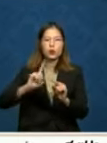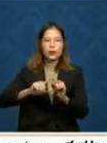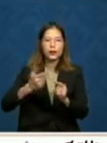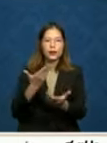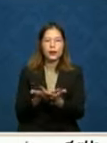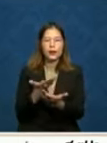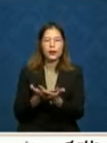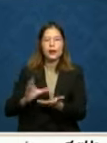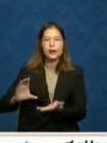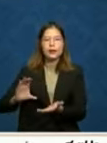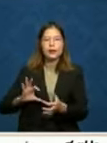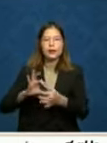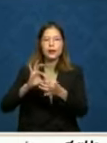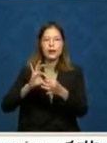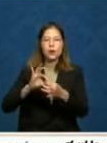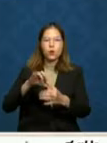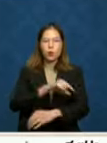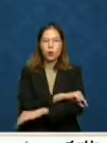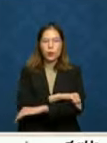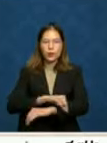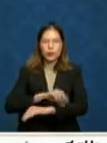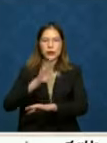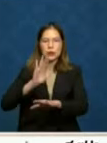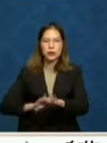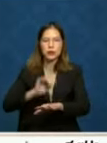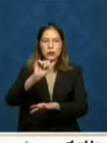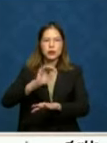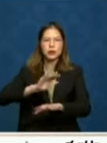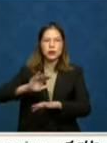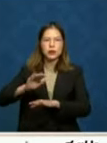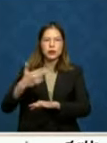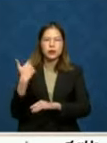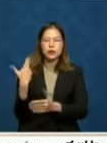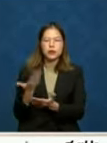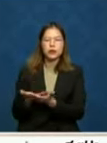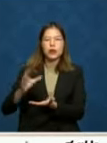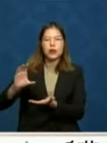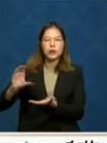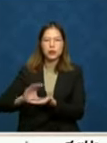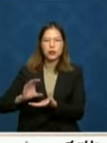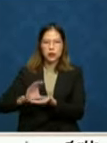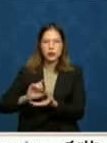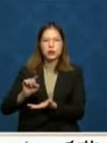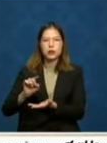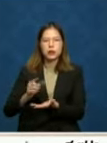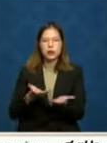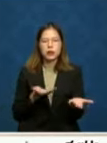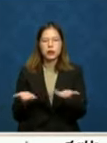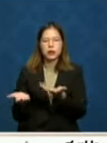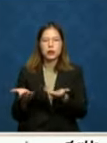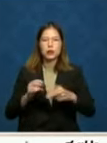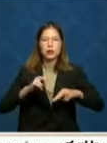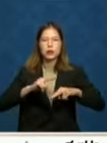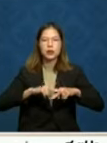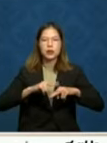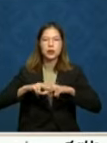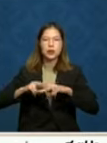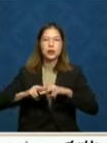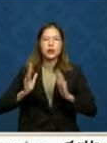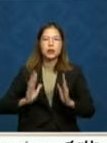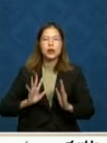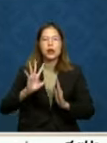งินและบัญชีชำนาญการสำนักการคลังและงบประมาณครับขอเรียนเชิญทั้ง5ท่านครับ